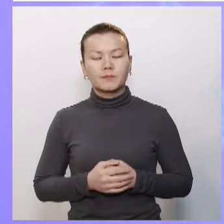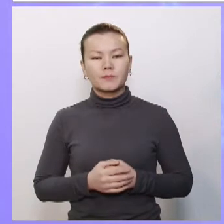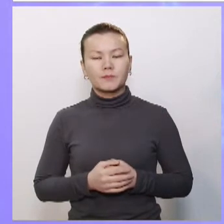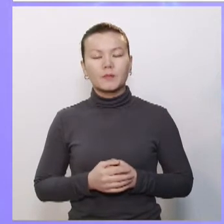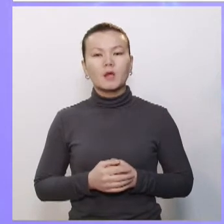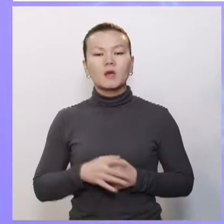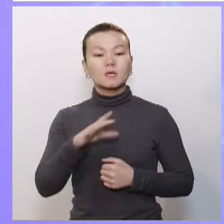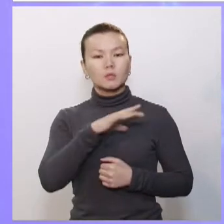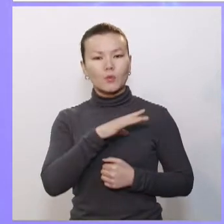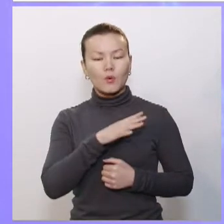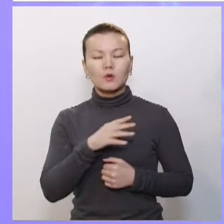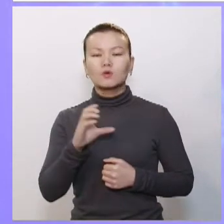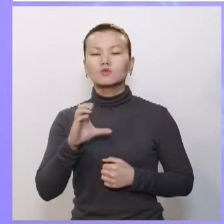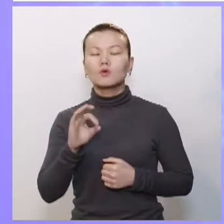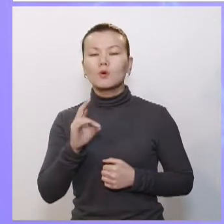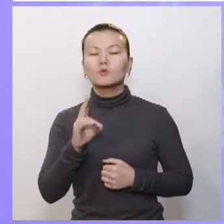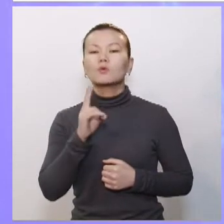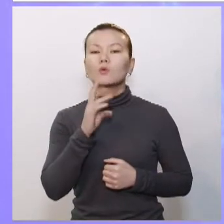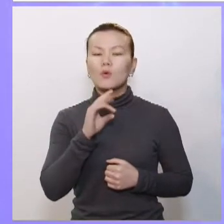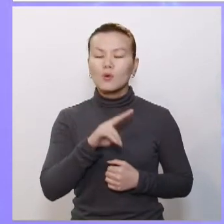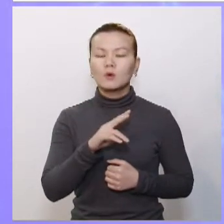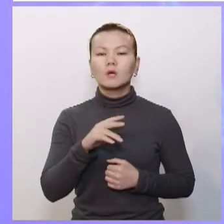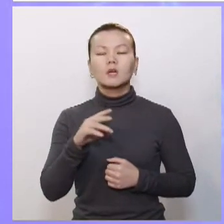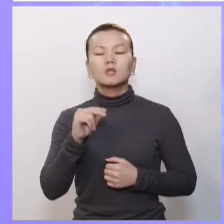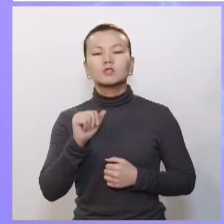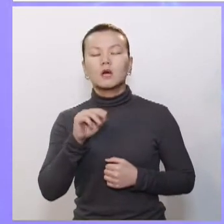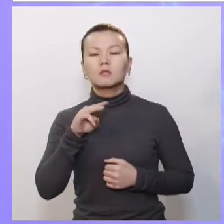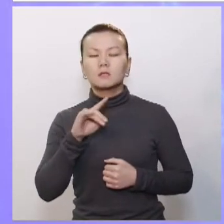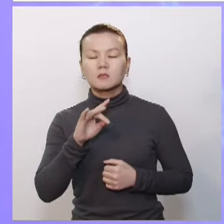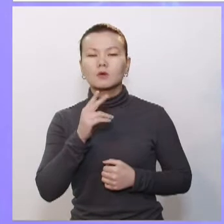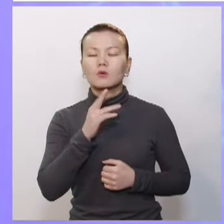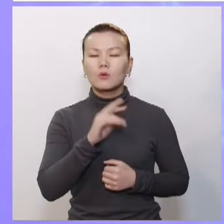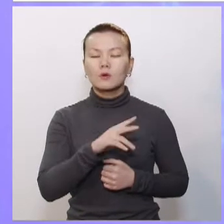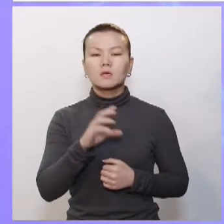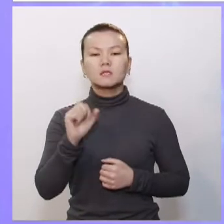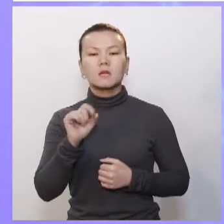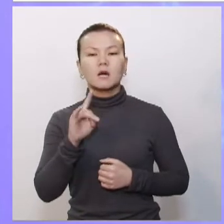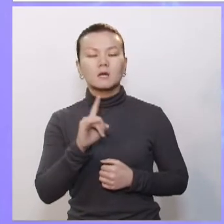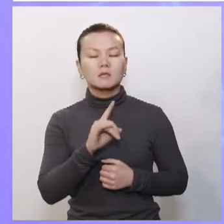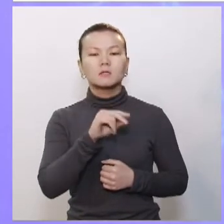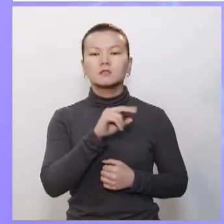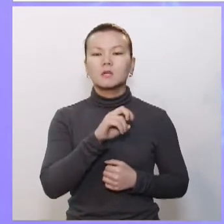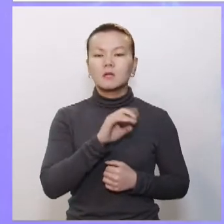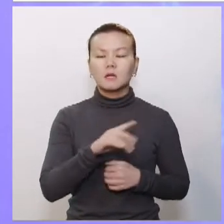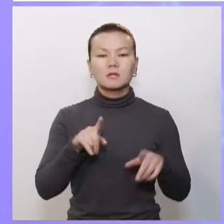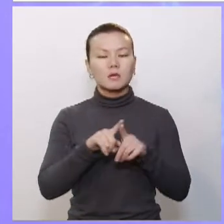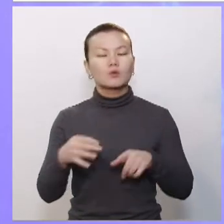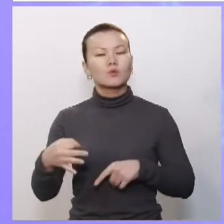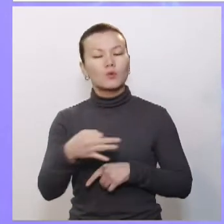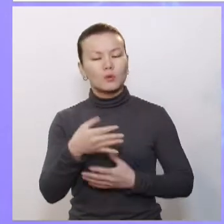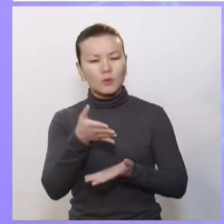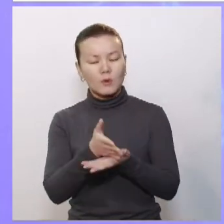Ысык көл, Соң көл, Чатыр көл, Сары Челек деген көлдөр бар.